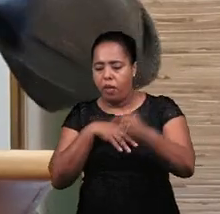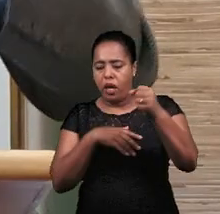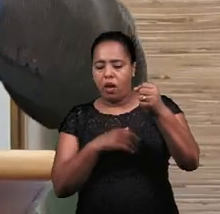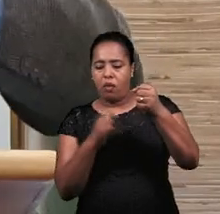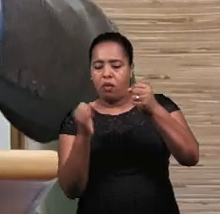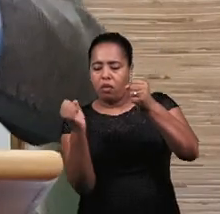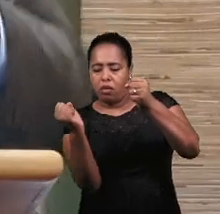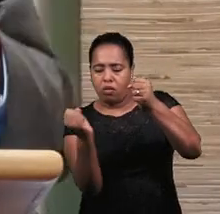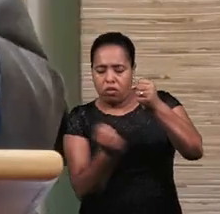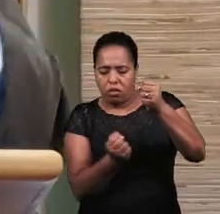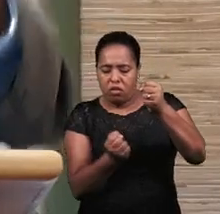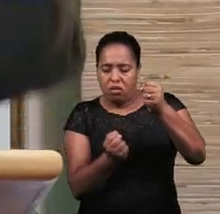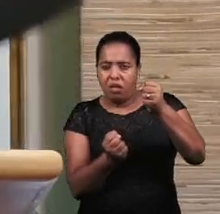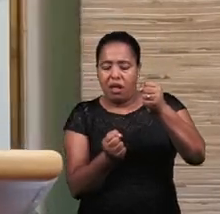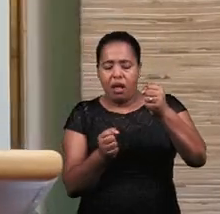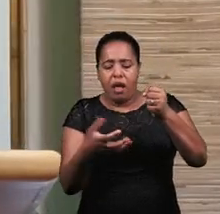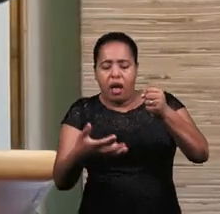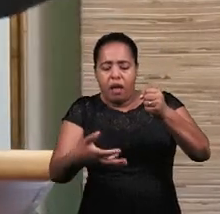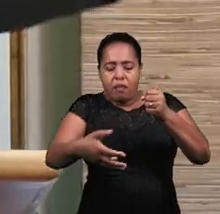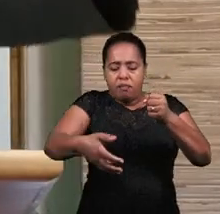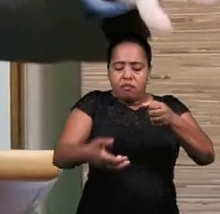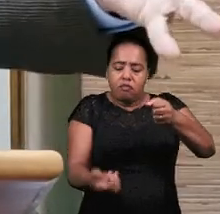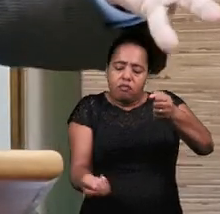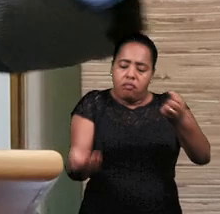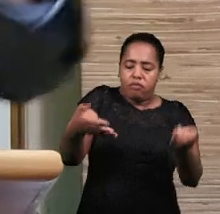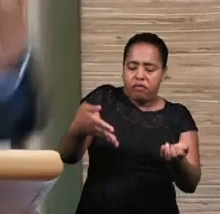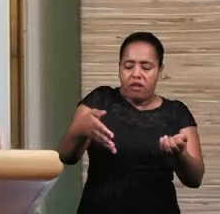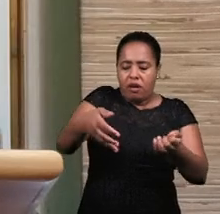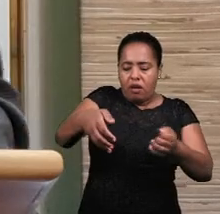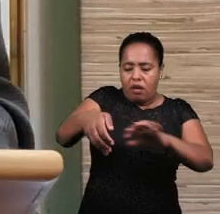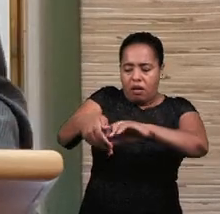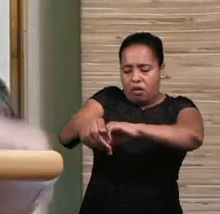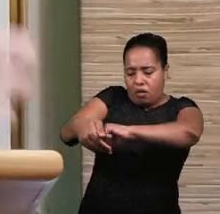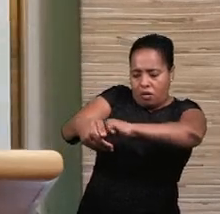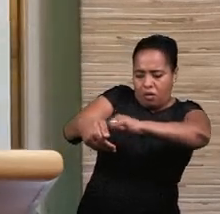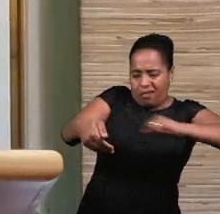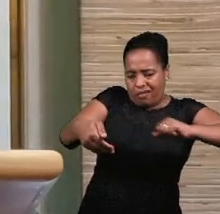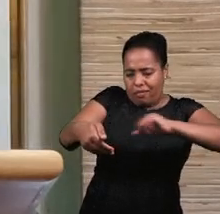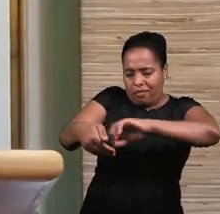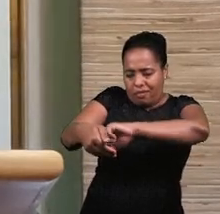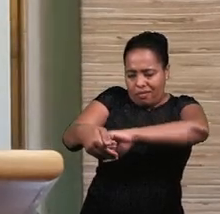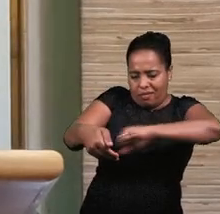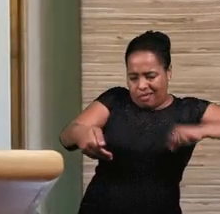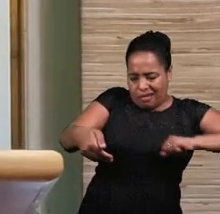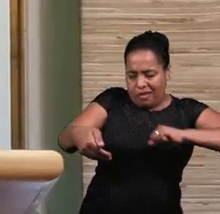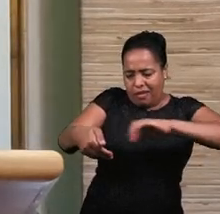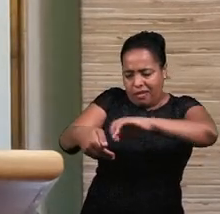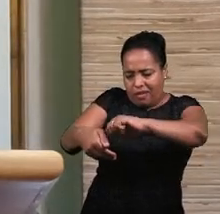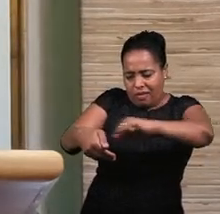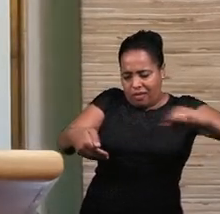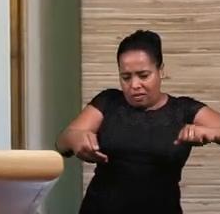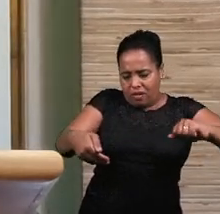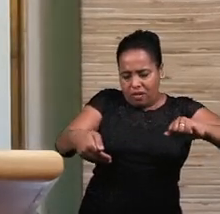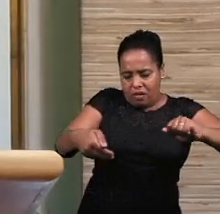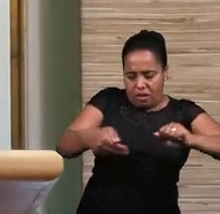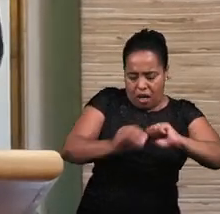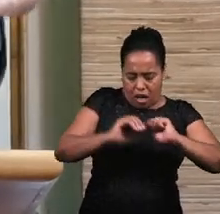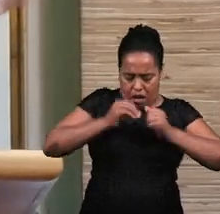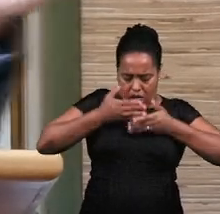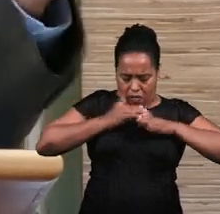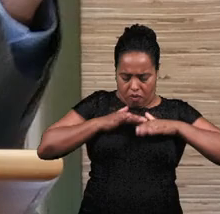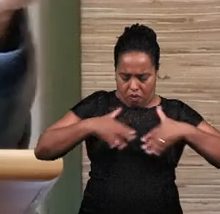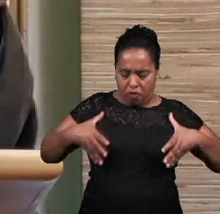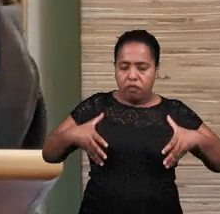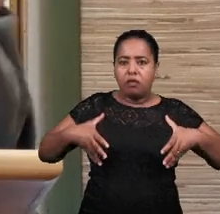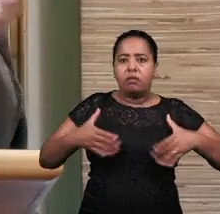Il a pris la peau de l'agneau et il a fait des habits. Il leur a demandé de s'habiller avec ça.